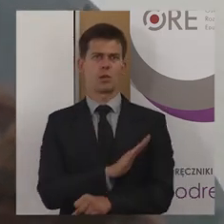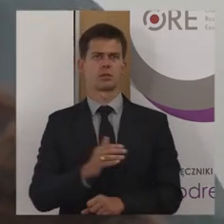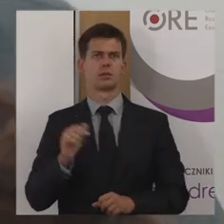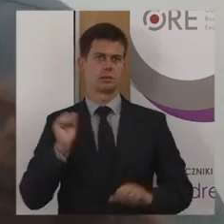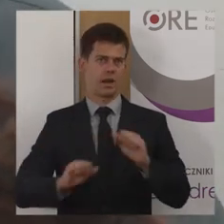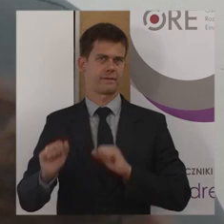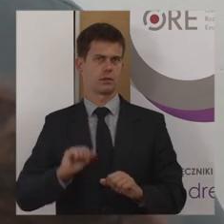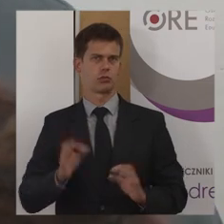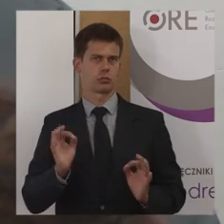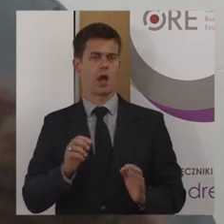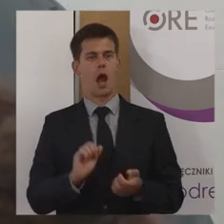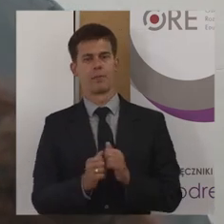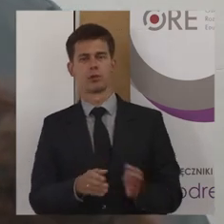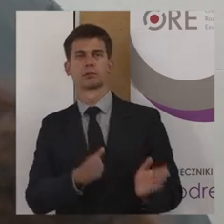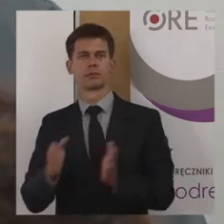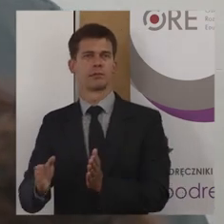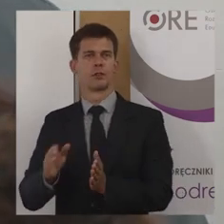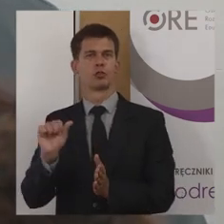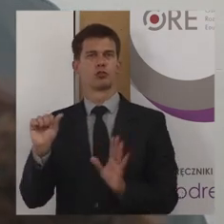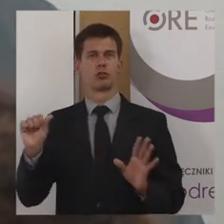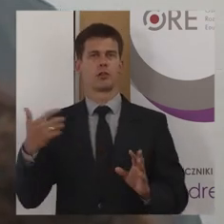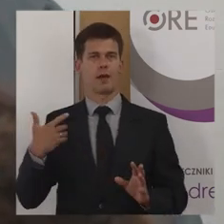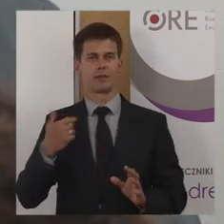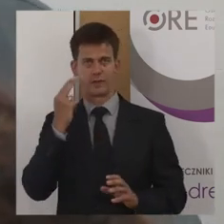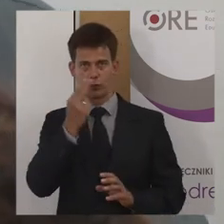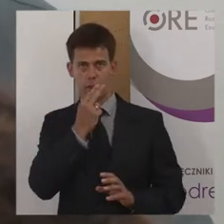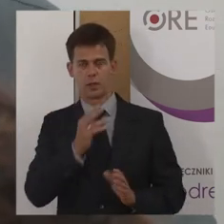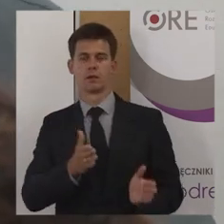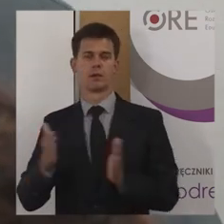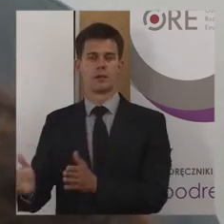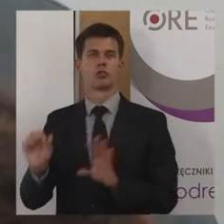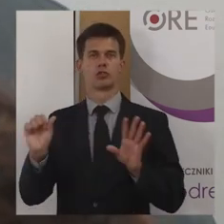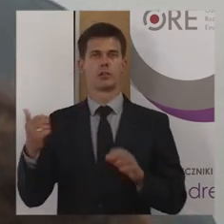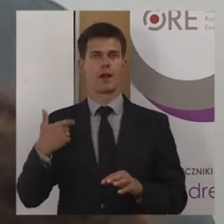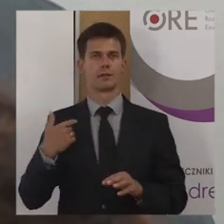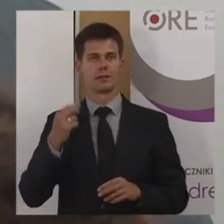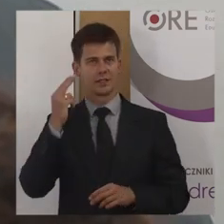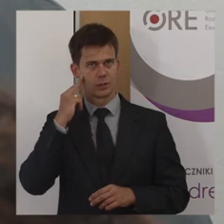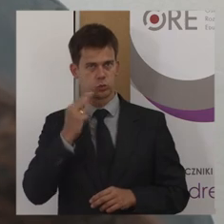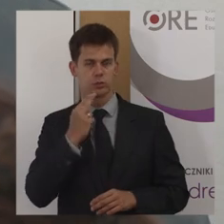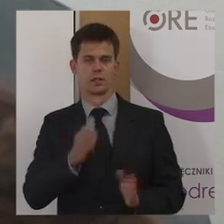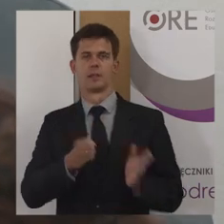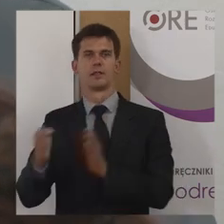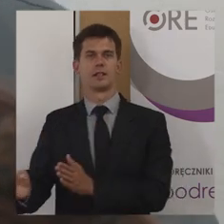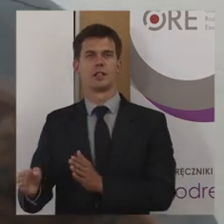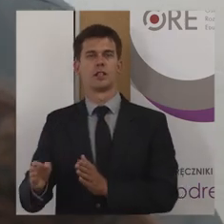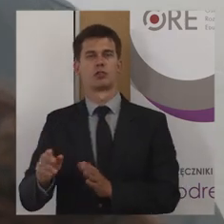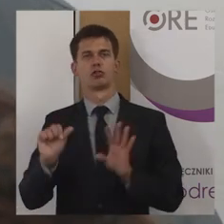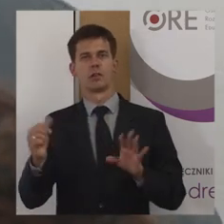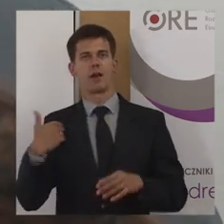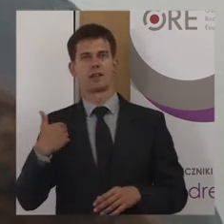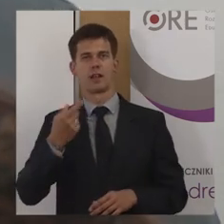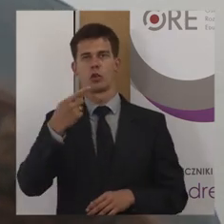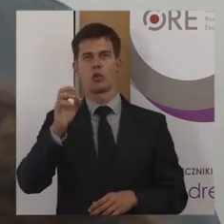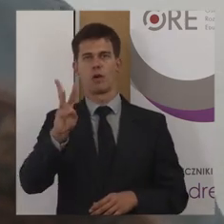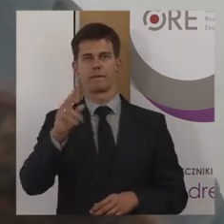dziecko niewidome, 6-letnie dziecko powiedzmy niesłyszące i 6-letnie dziecko z zespołem Downa, to